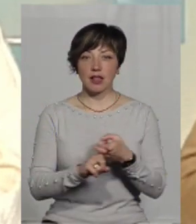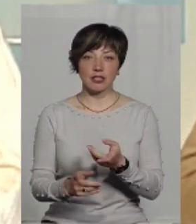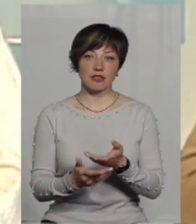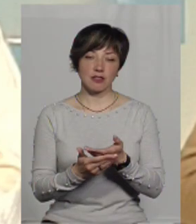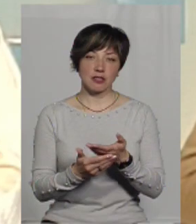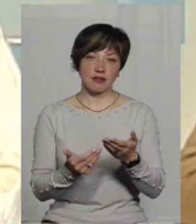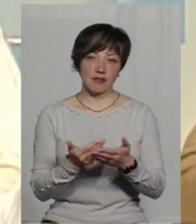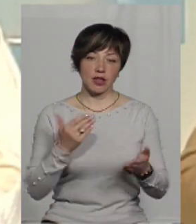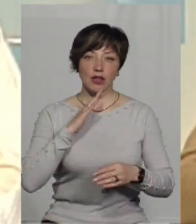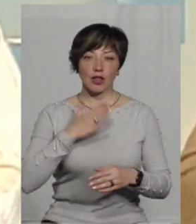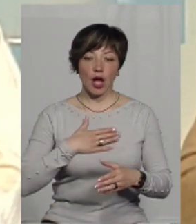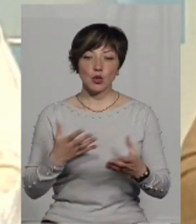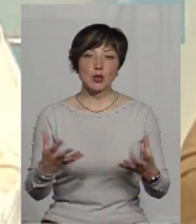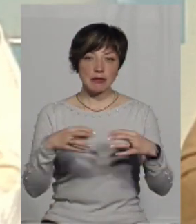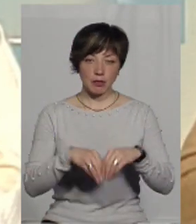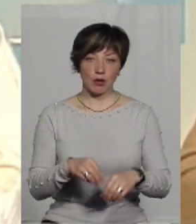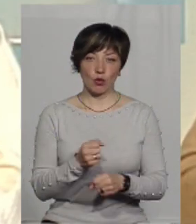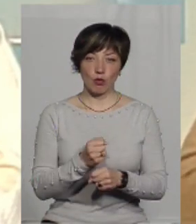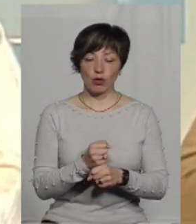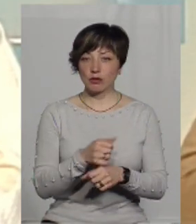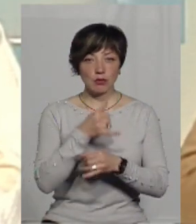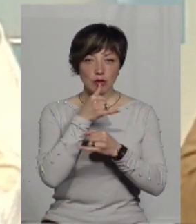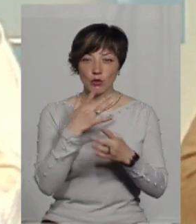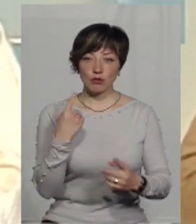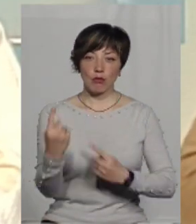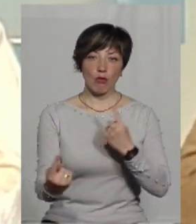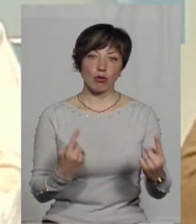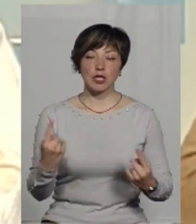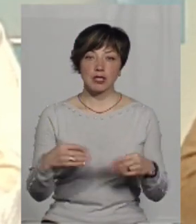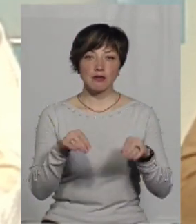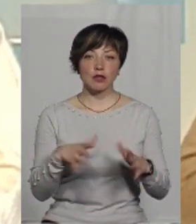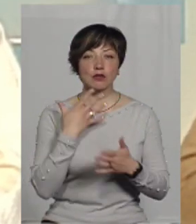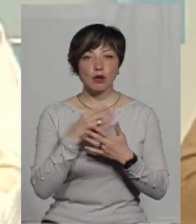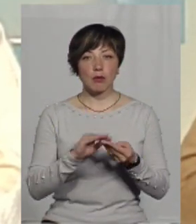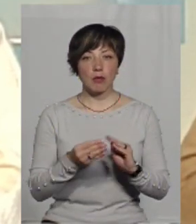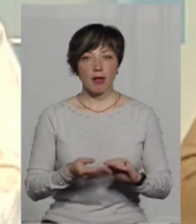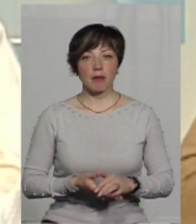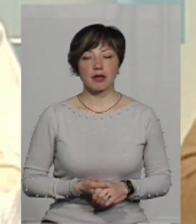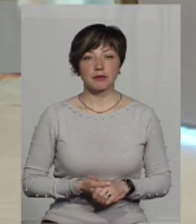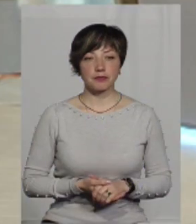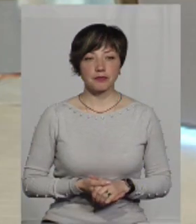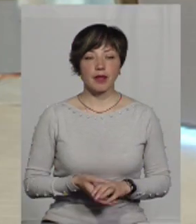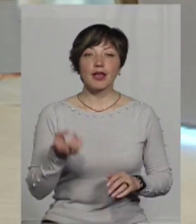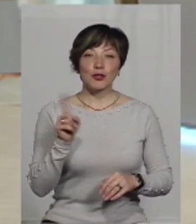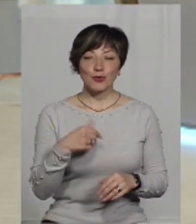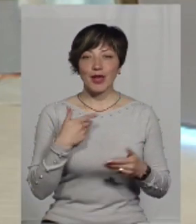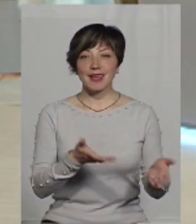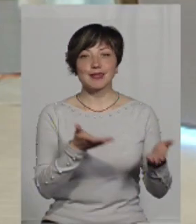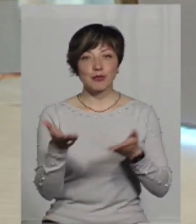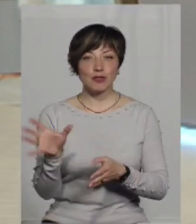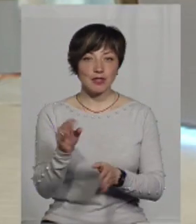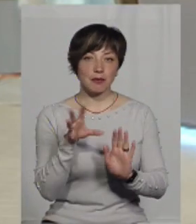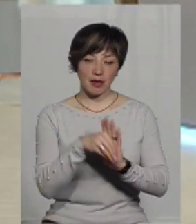залежить тільки від нашої спільної роботи. Ми не можемо поодинці вирішувати свої проблеми. Тому я запрошую